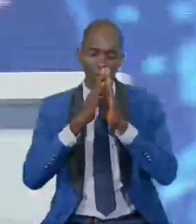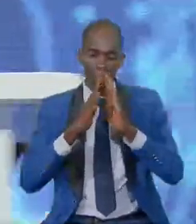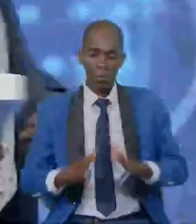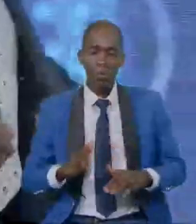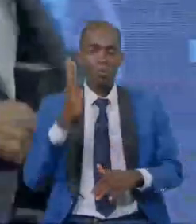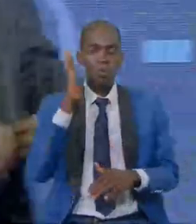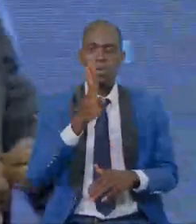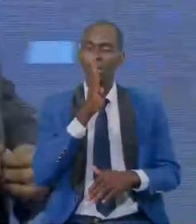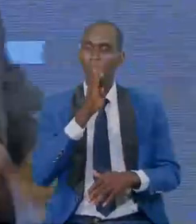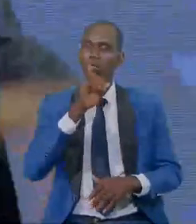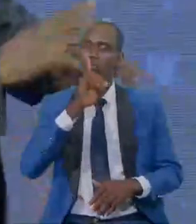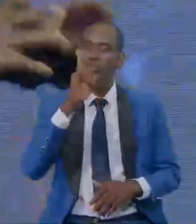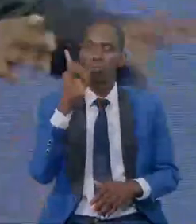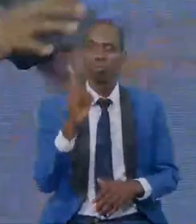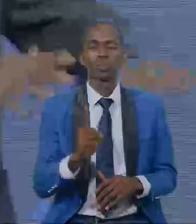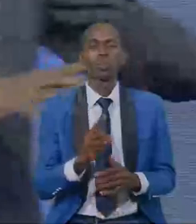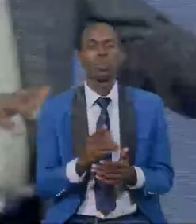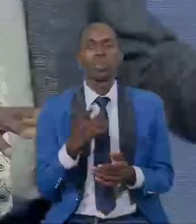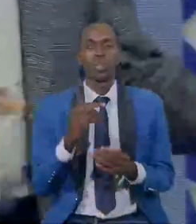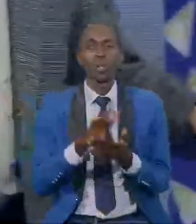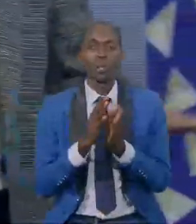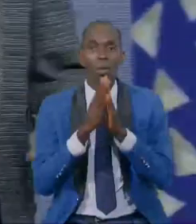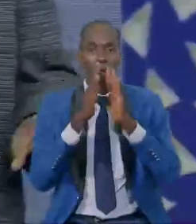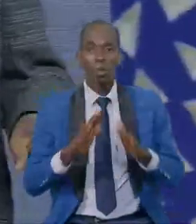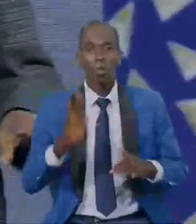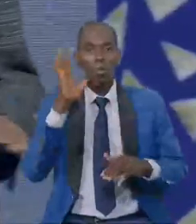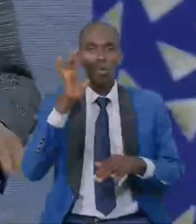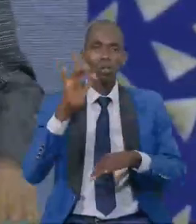que la paix soit réelle,